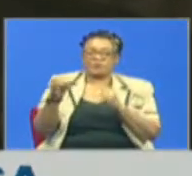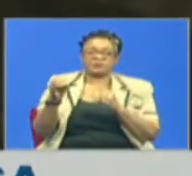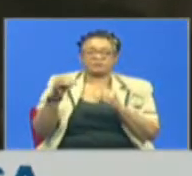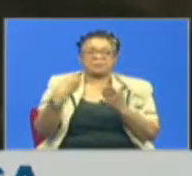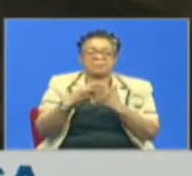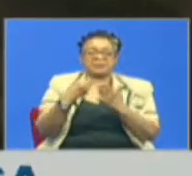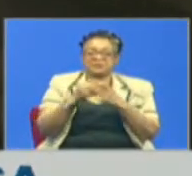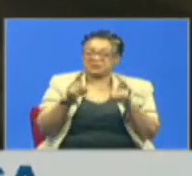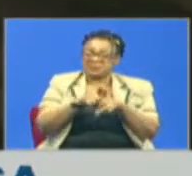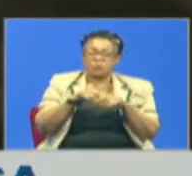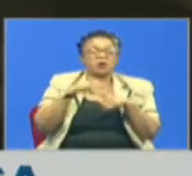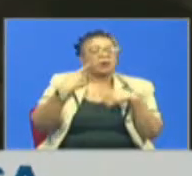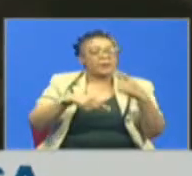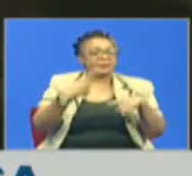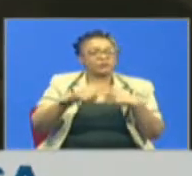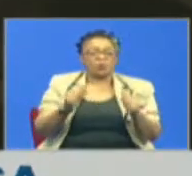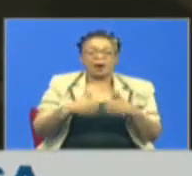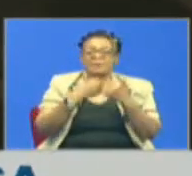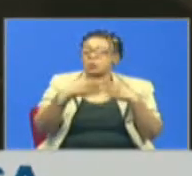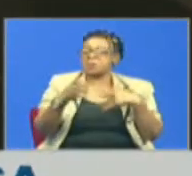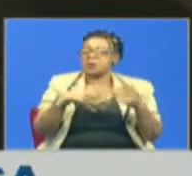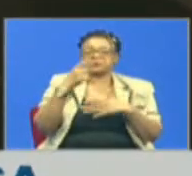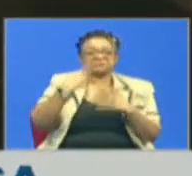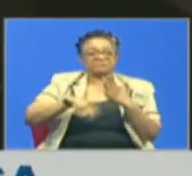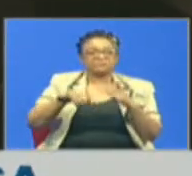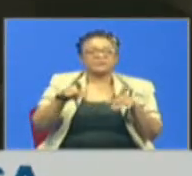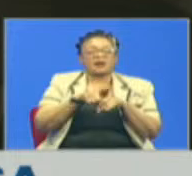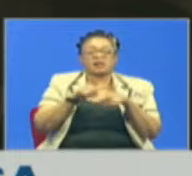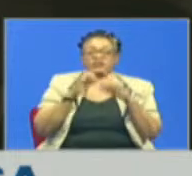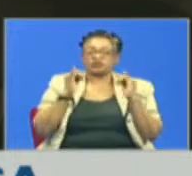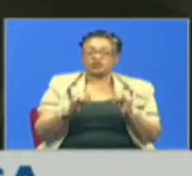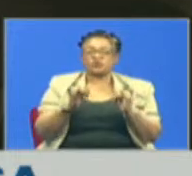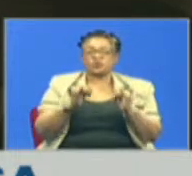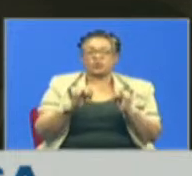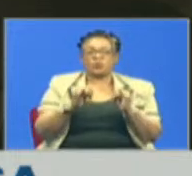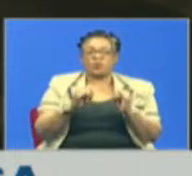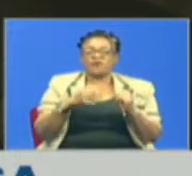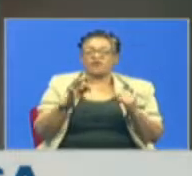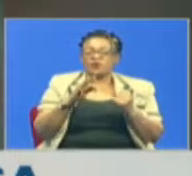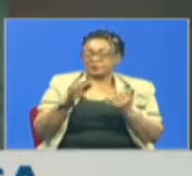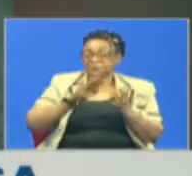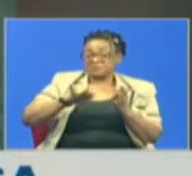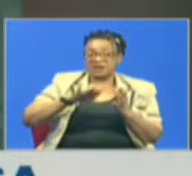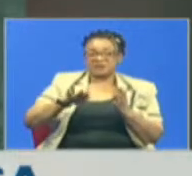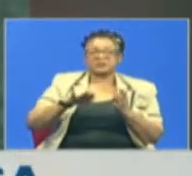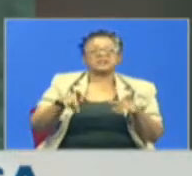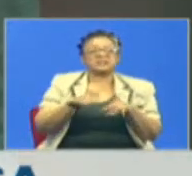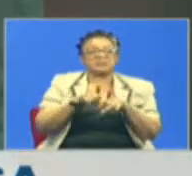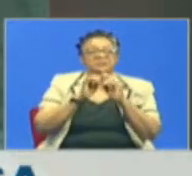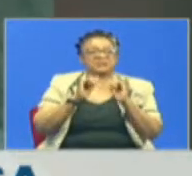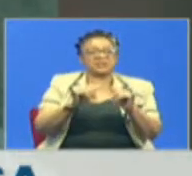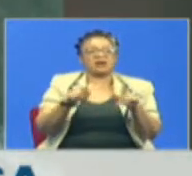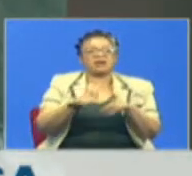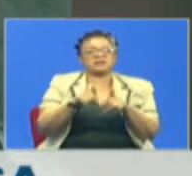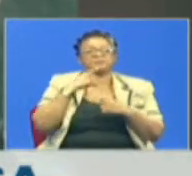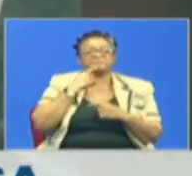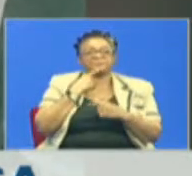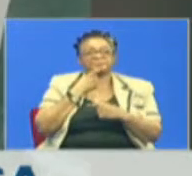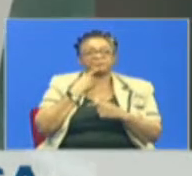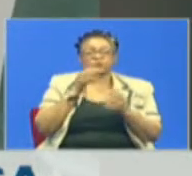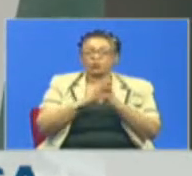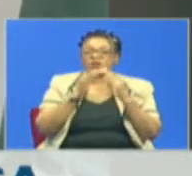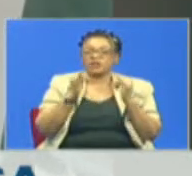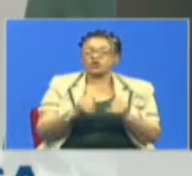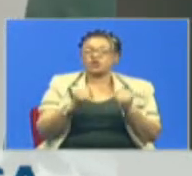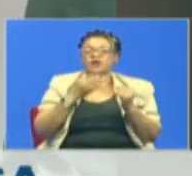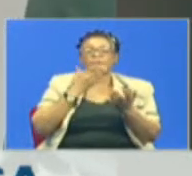pia utaendelea kufanyika bila malipo, huku viwango vipya vya utumaji au salio pia vikisalia kama vilivyo katika pendekezo mapya kulingana